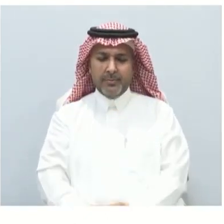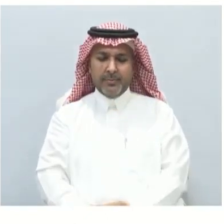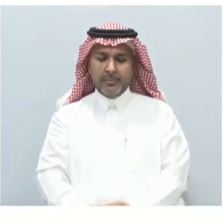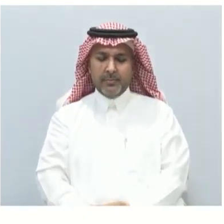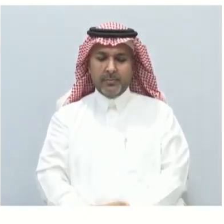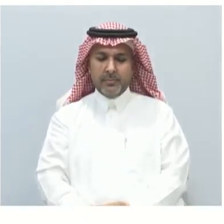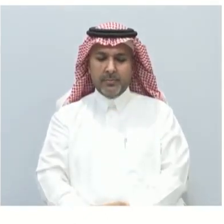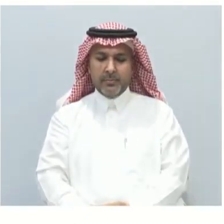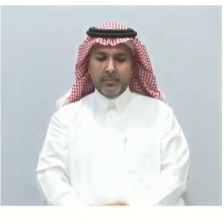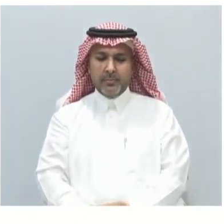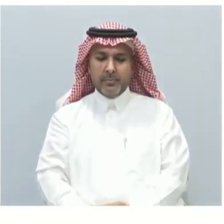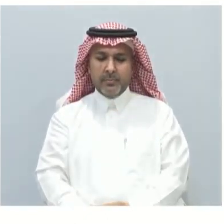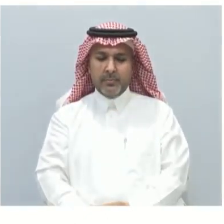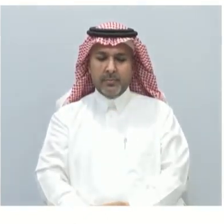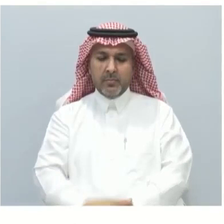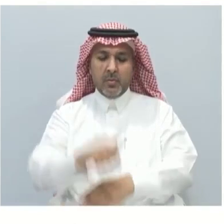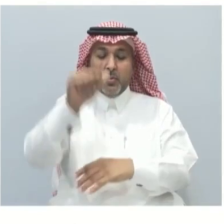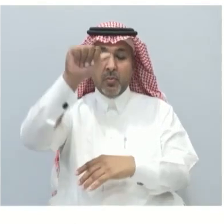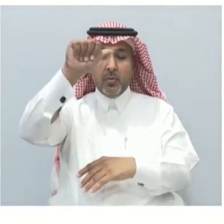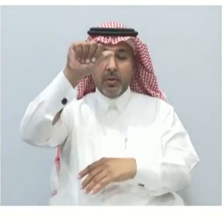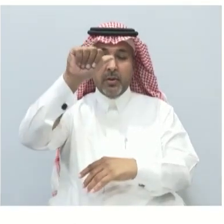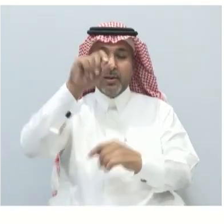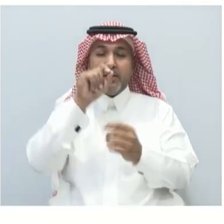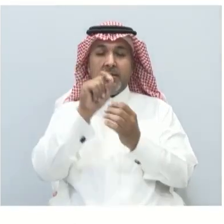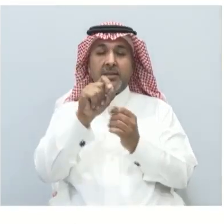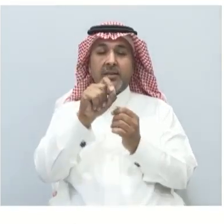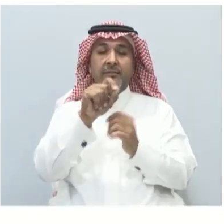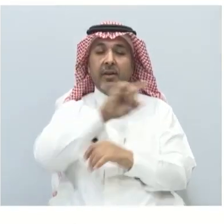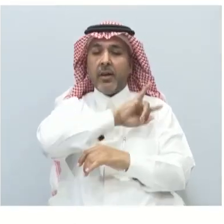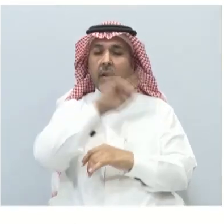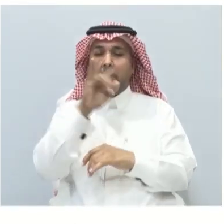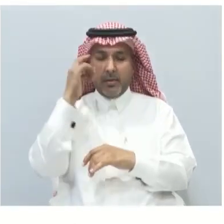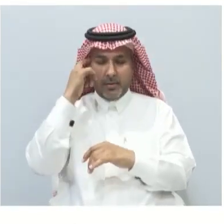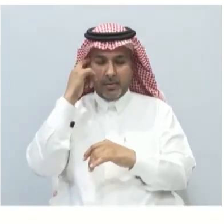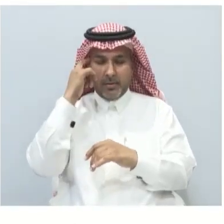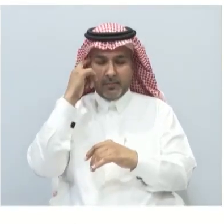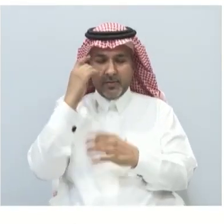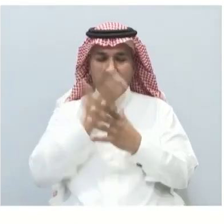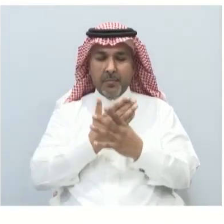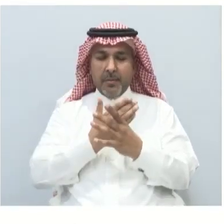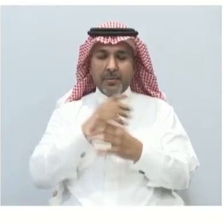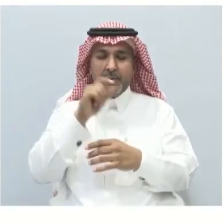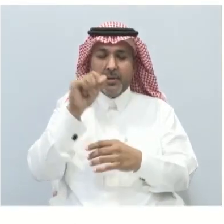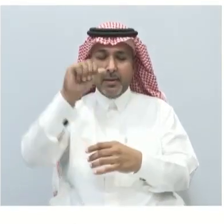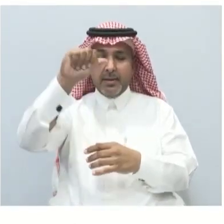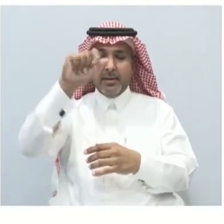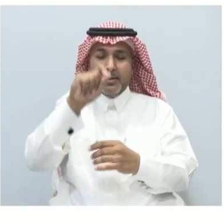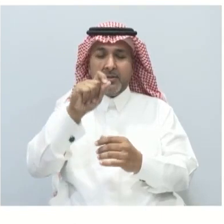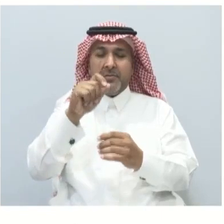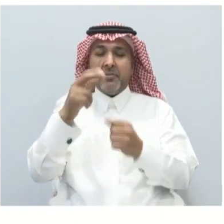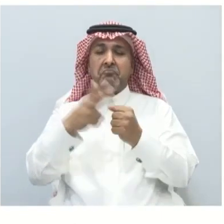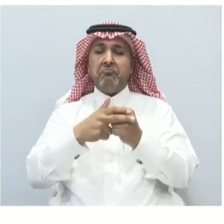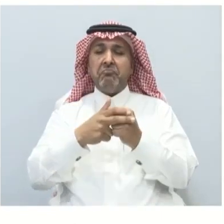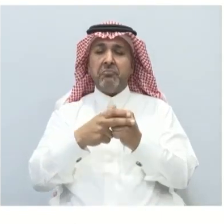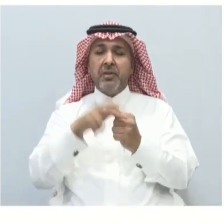واحد وايضا المعامل ما يساوي صفر لانه لو ساوي صفر صفر ضرب اي شيء خلاص يشطب على الداله كلها فبالتالي انا ما ابغاها يساوي